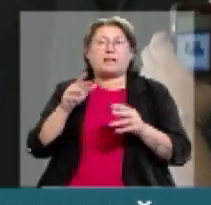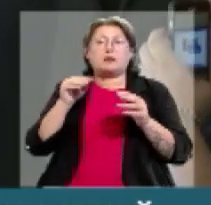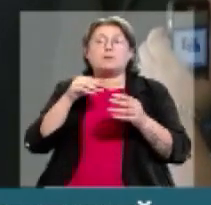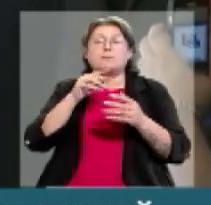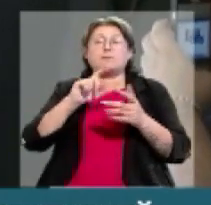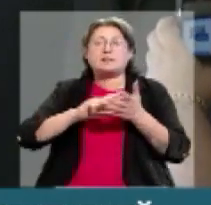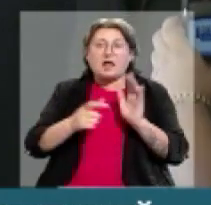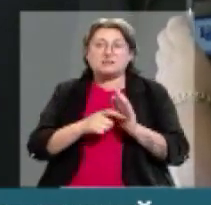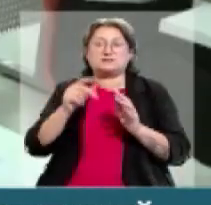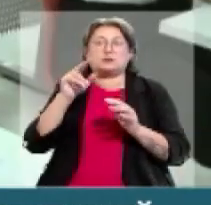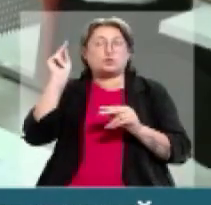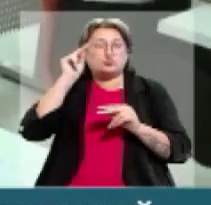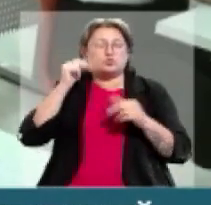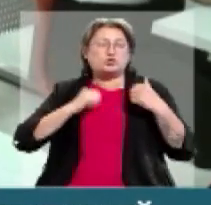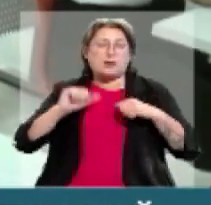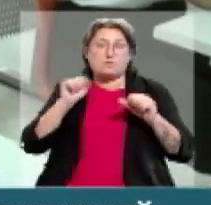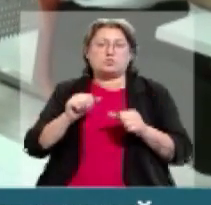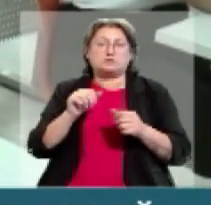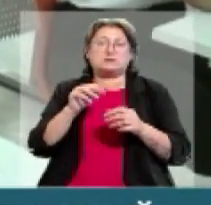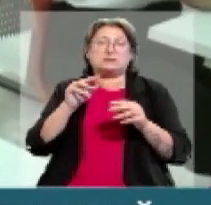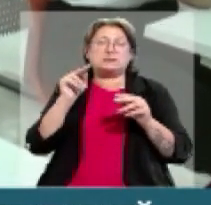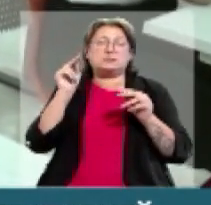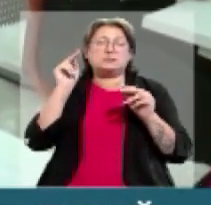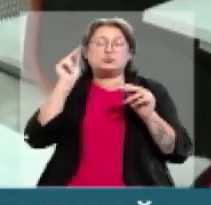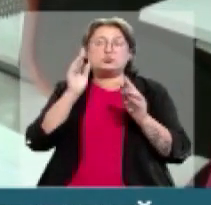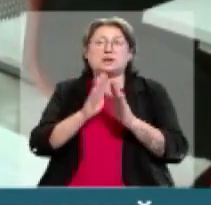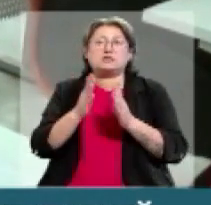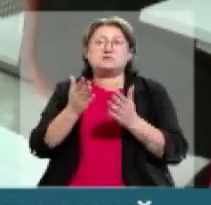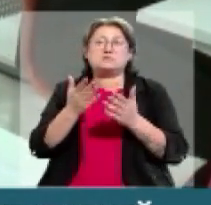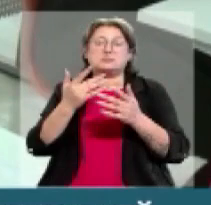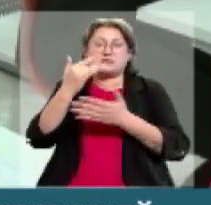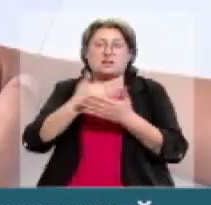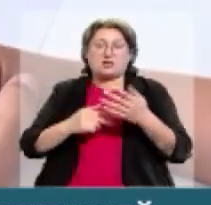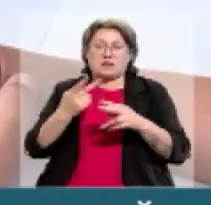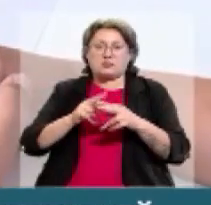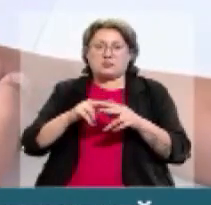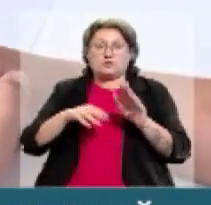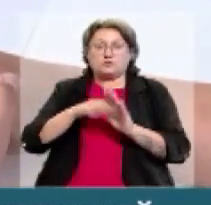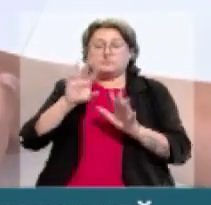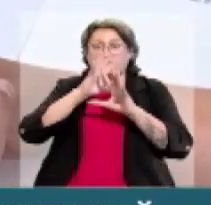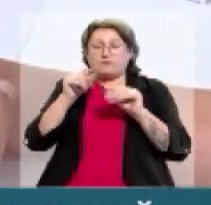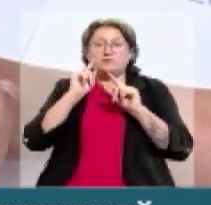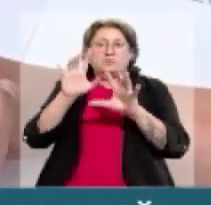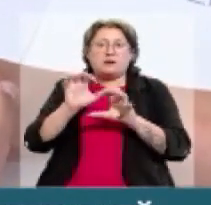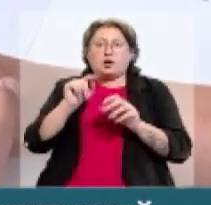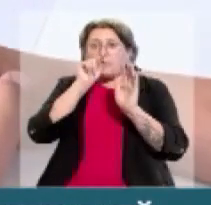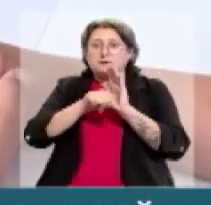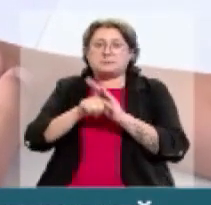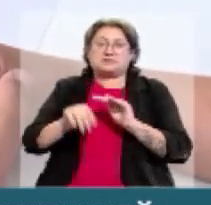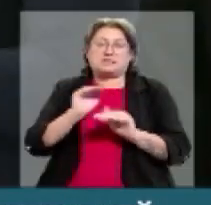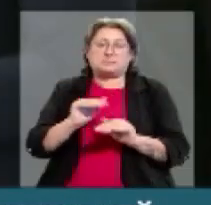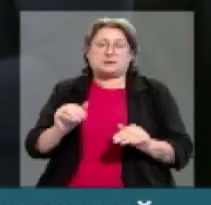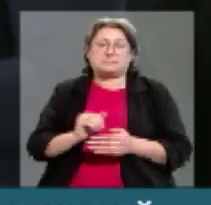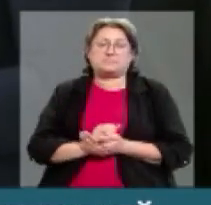оборудованных классов учителя смогут на практике оживить сухие книжные данные. А такой подход, как известно, лучше всего воспринимается любознательными